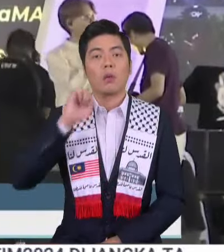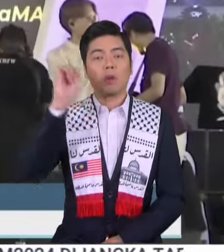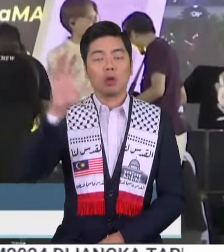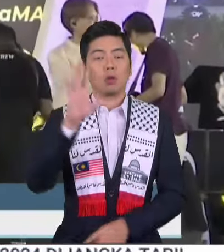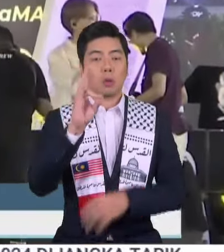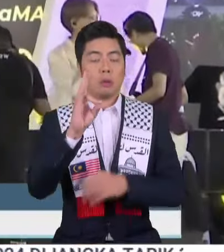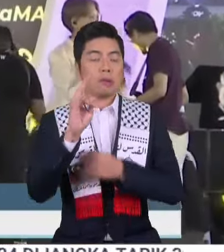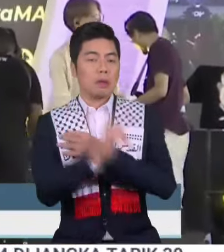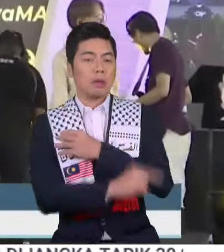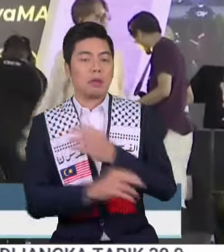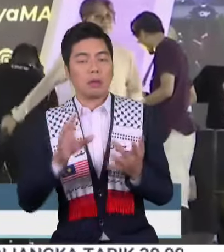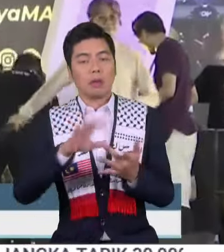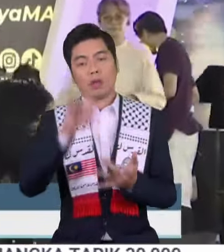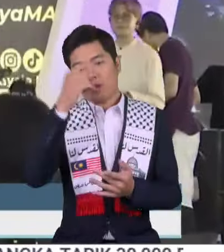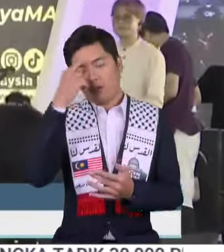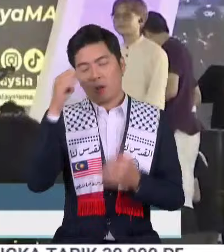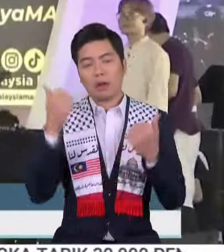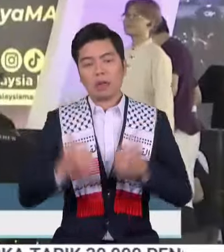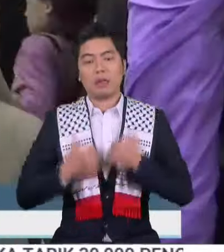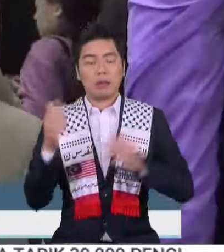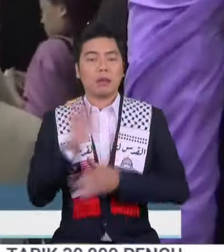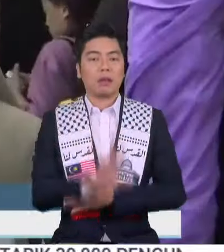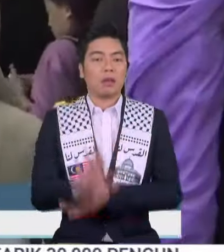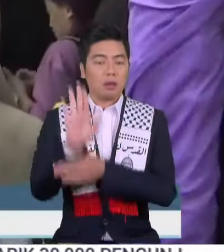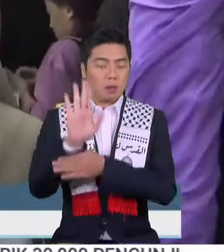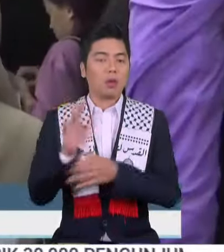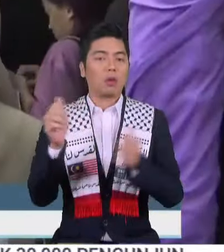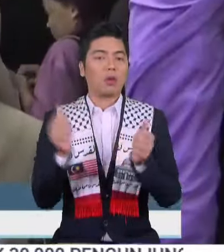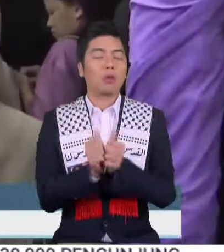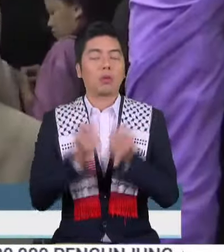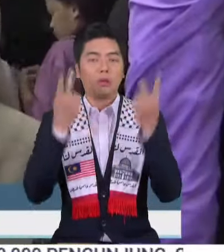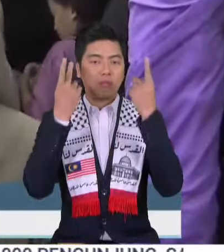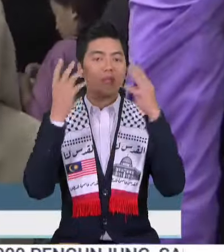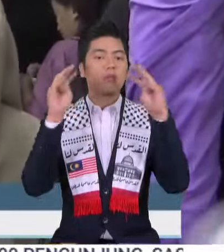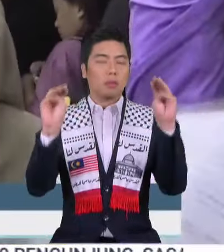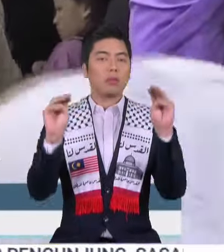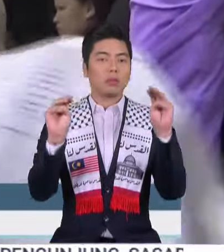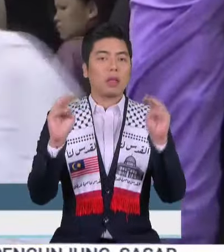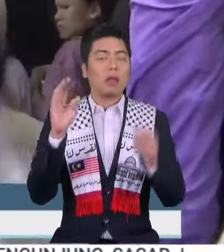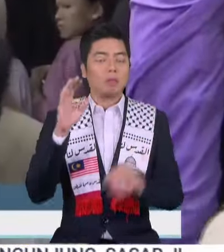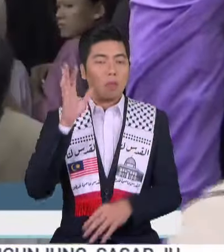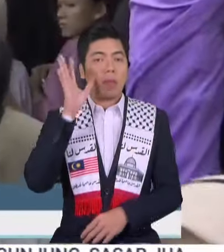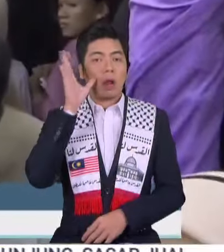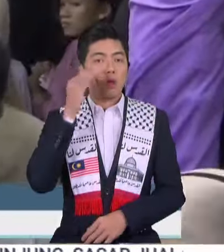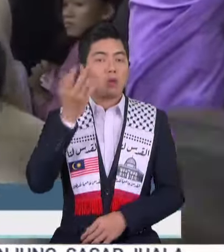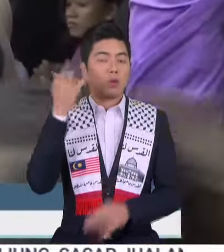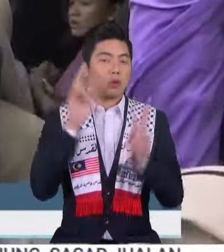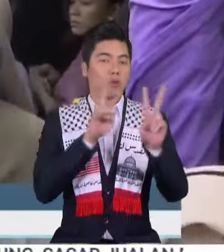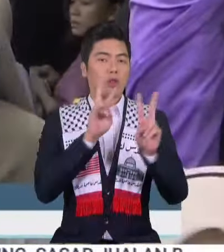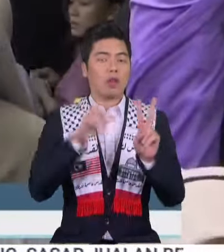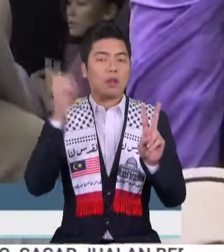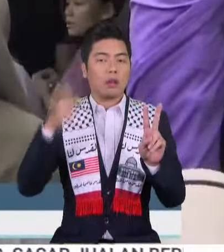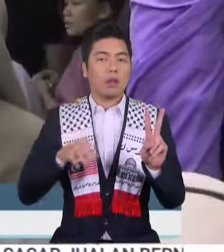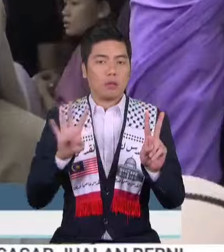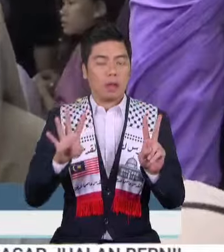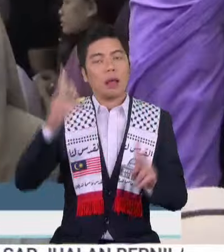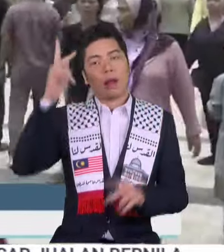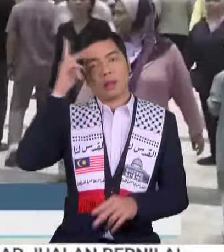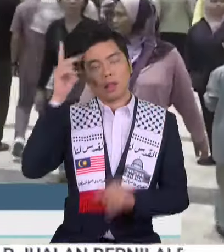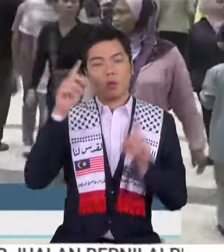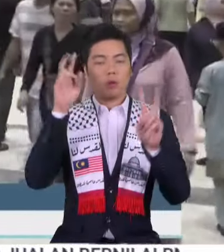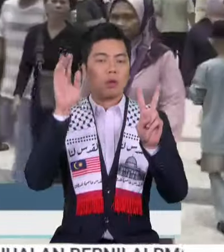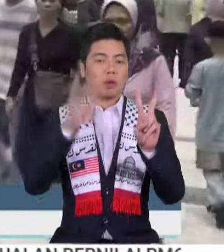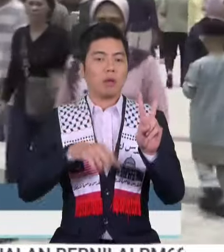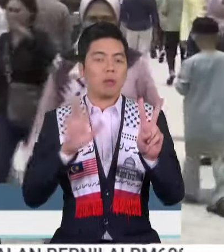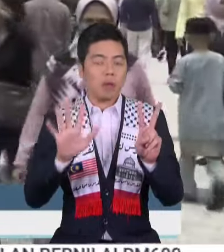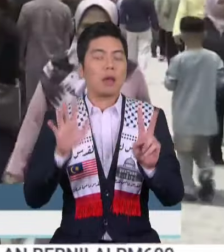bagi menganjurkan Majlis Sambutan Aidilfitri Madani bersama Perdana Menteri selain Melaka 22 April, Kelantan 2 Mei,